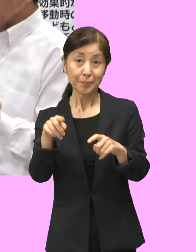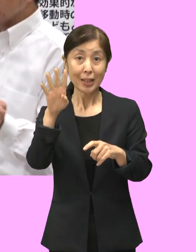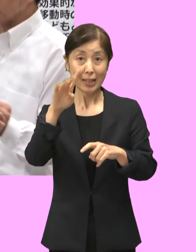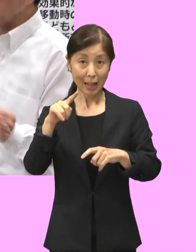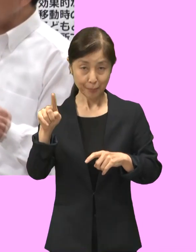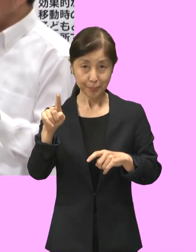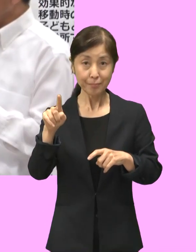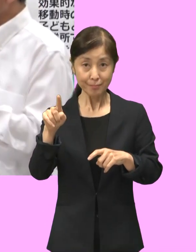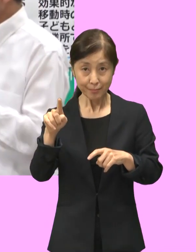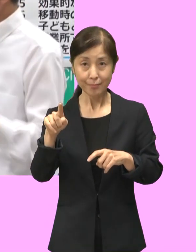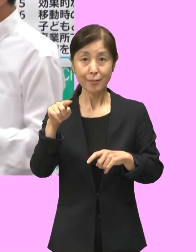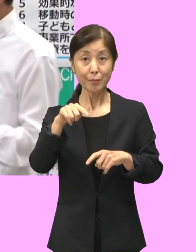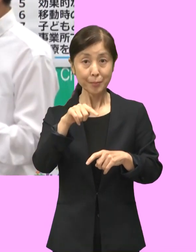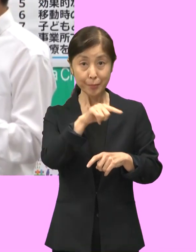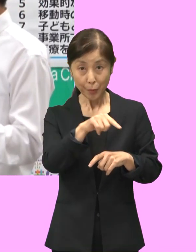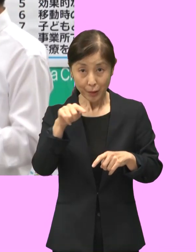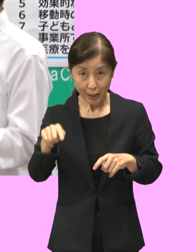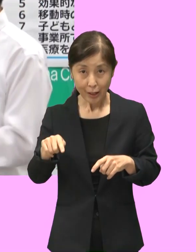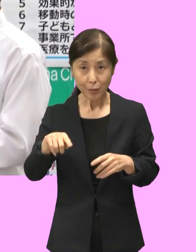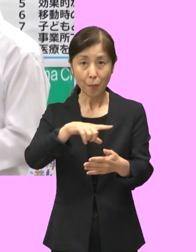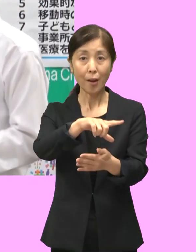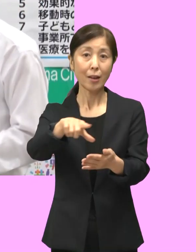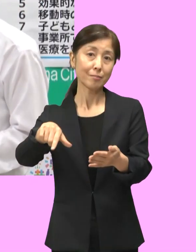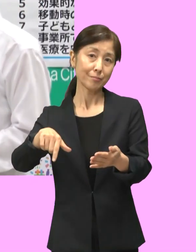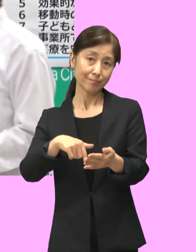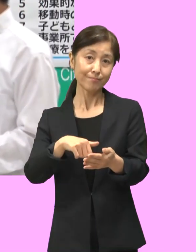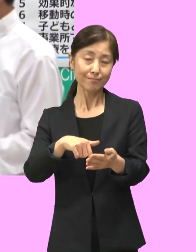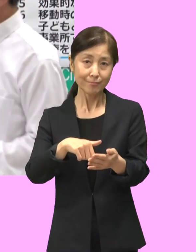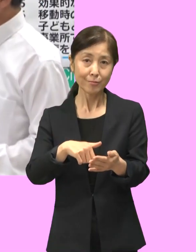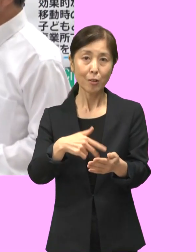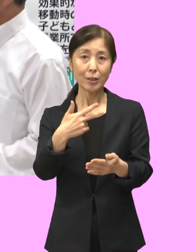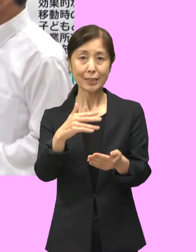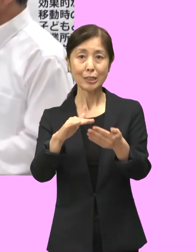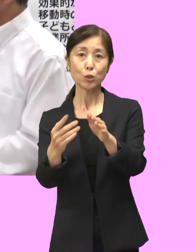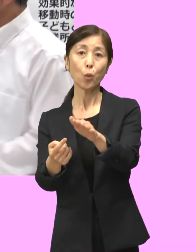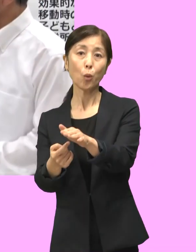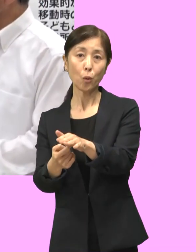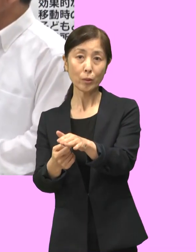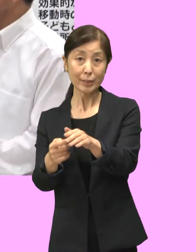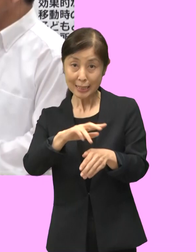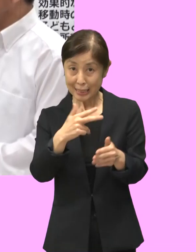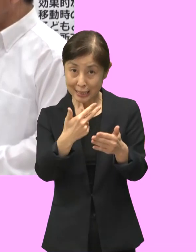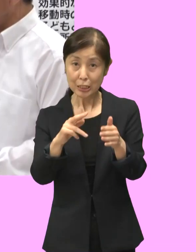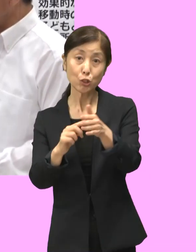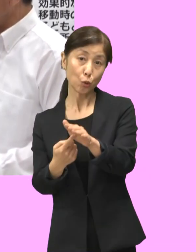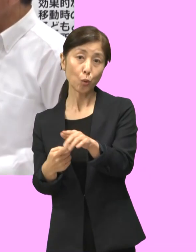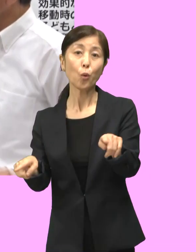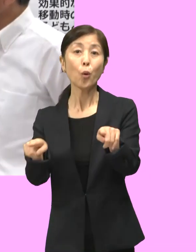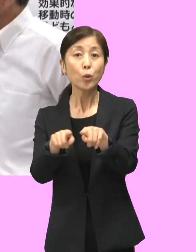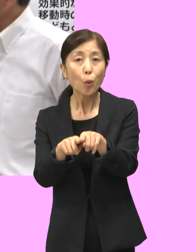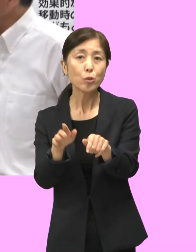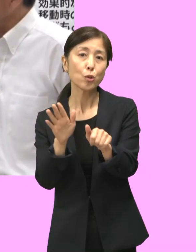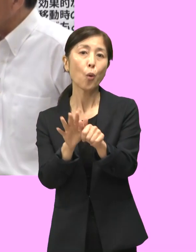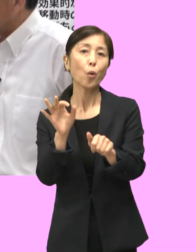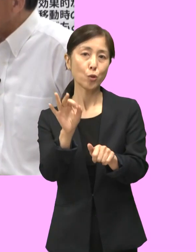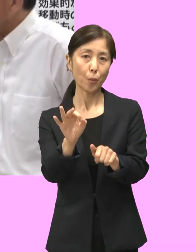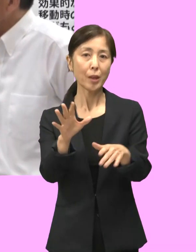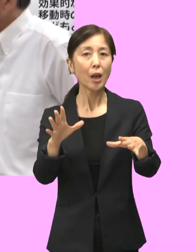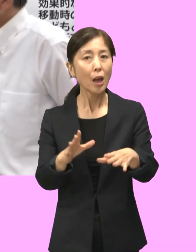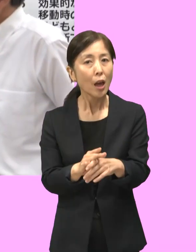と、それと両県の沿線市町による協調補助を行いまして、まあ、